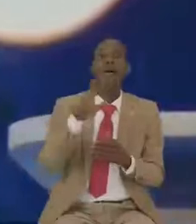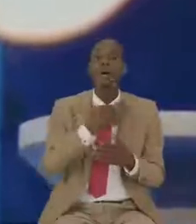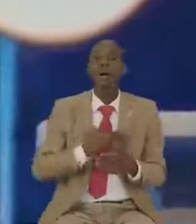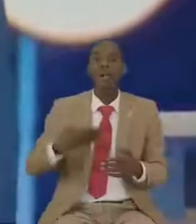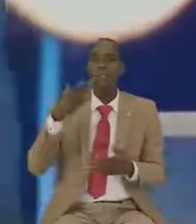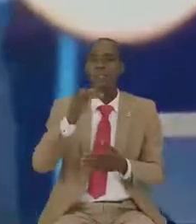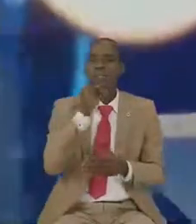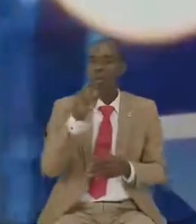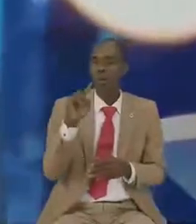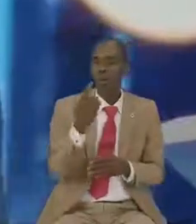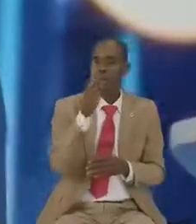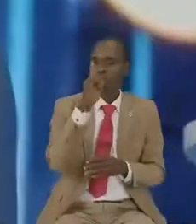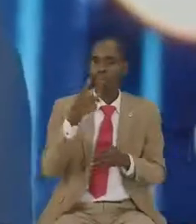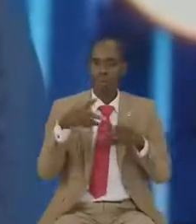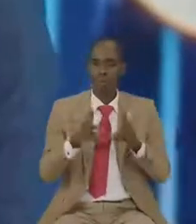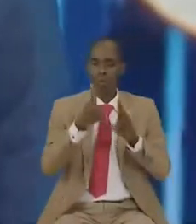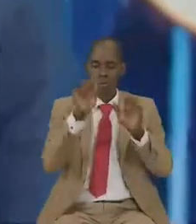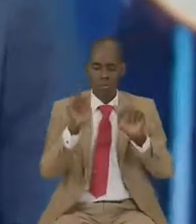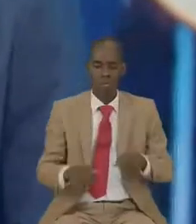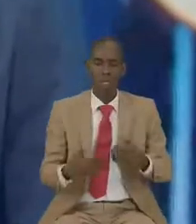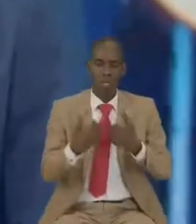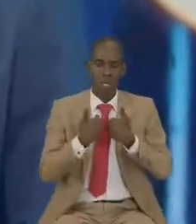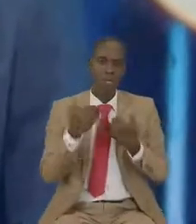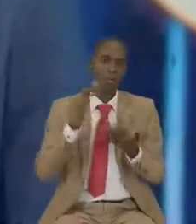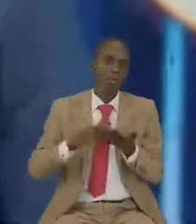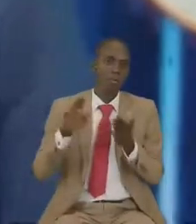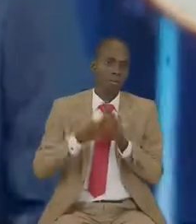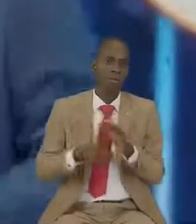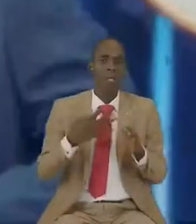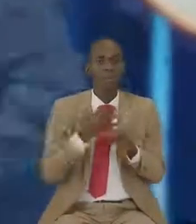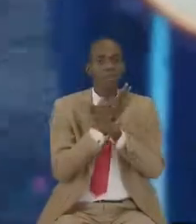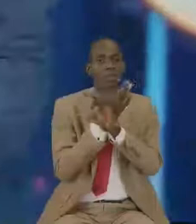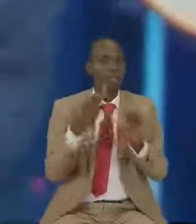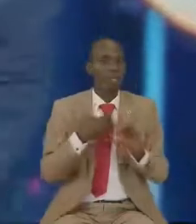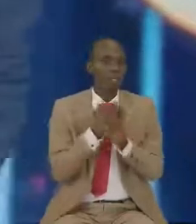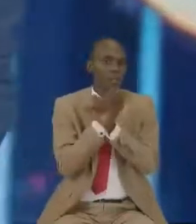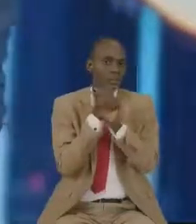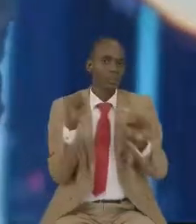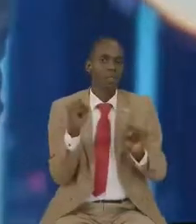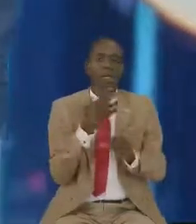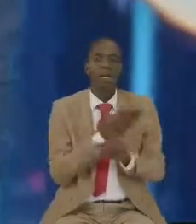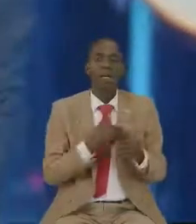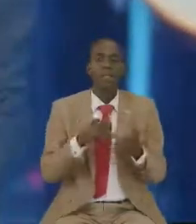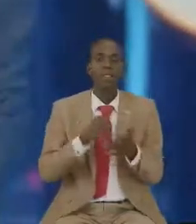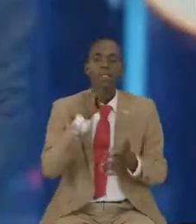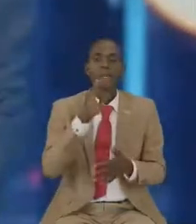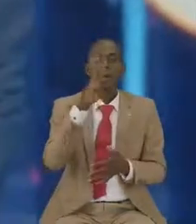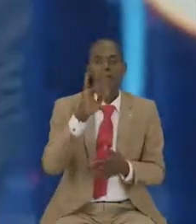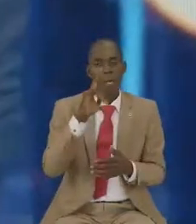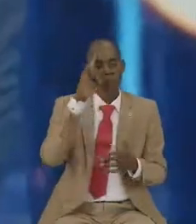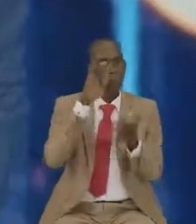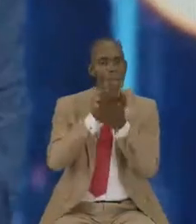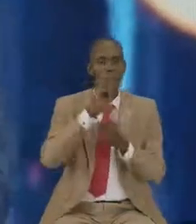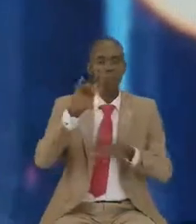n'y a qu'un seul moyen pour avoir le pardon et la miséricorde et la libération. C'est par le salut